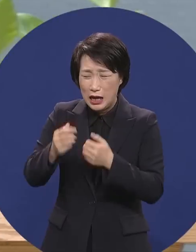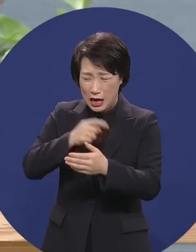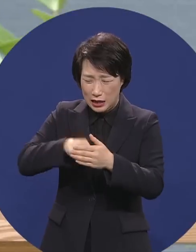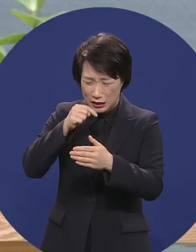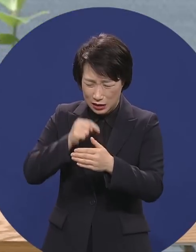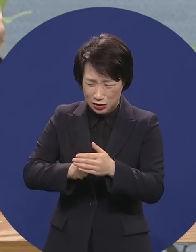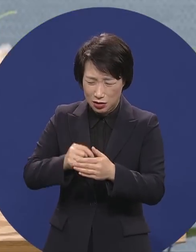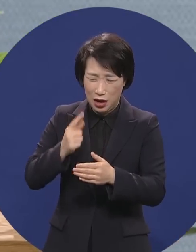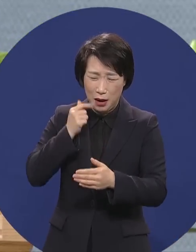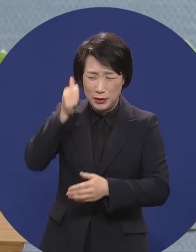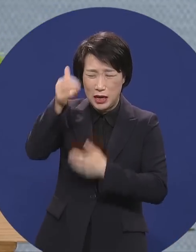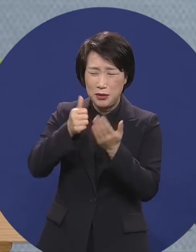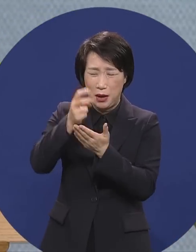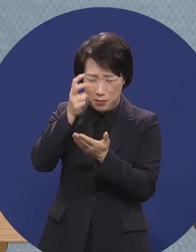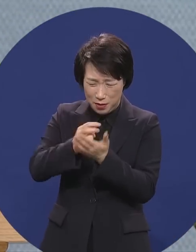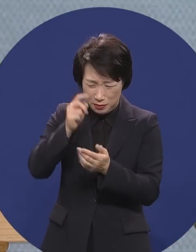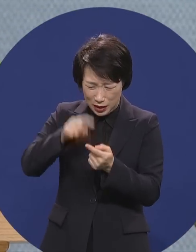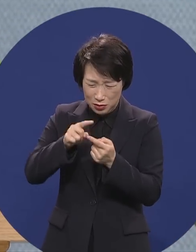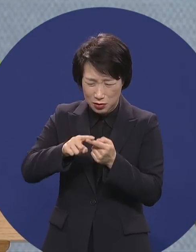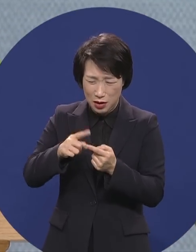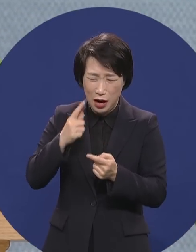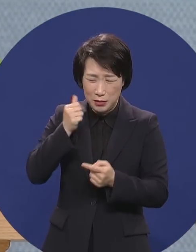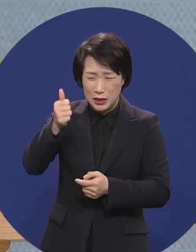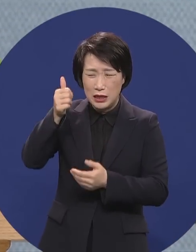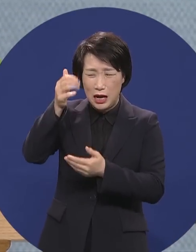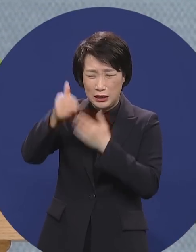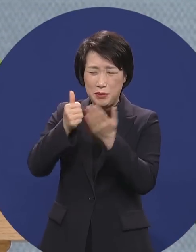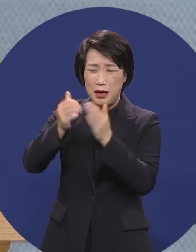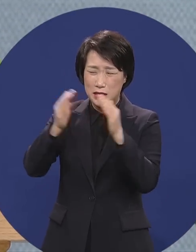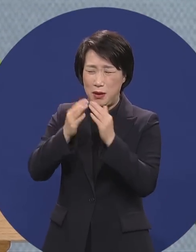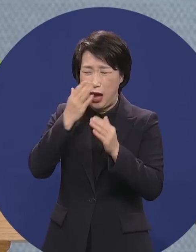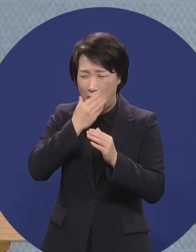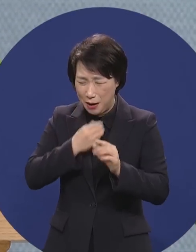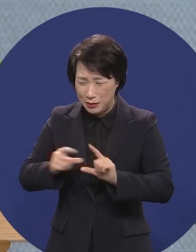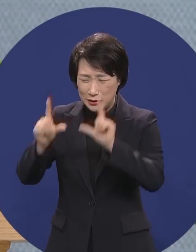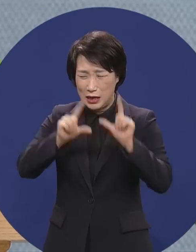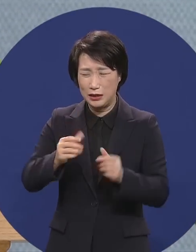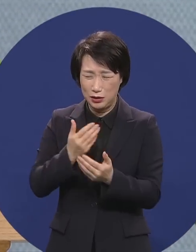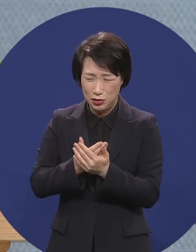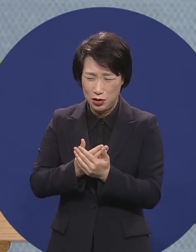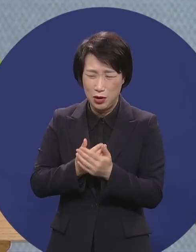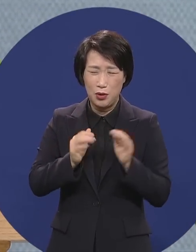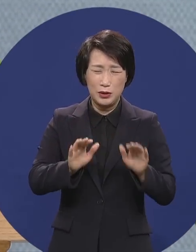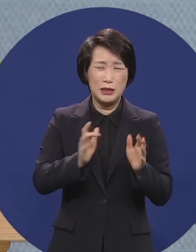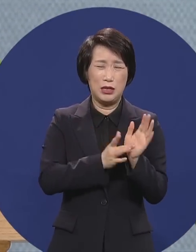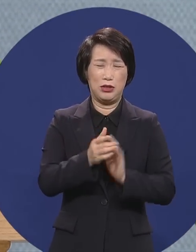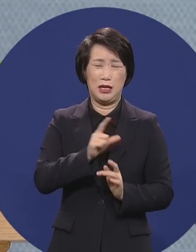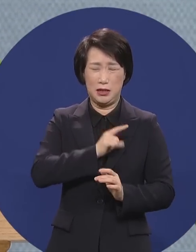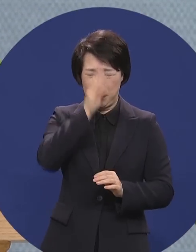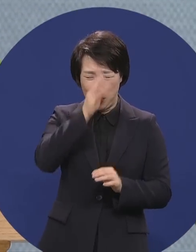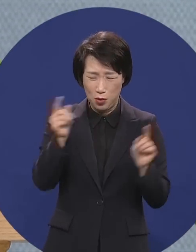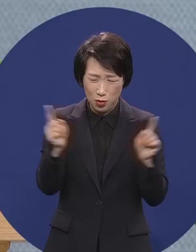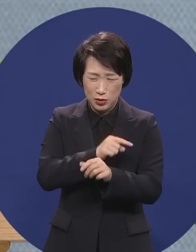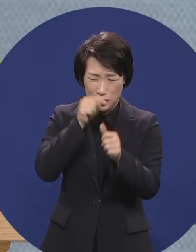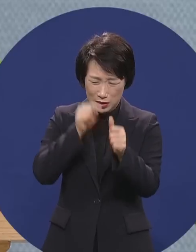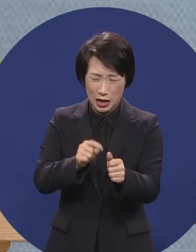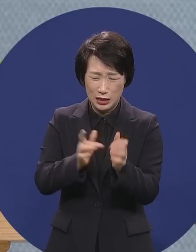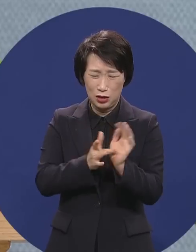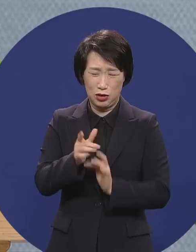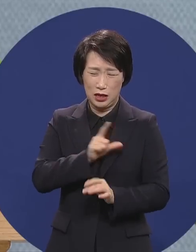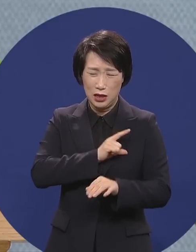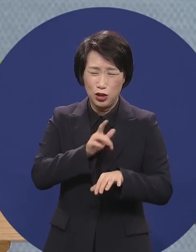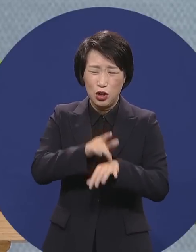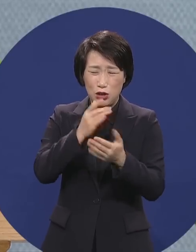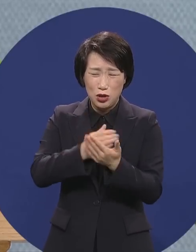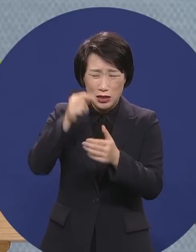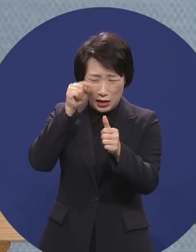안에서 아버지의 법대로 아버지 집에서 행복하게 하옵소서. 내 이름으로 병 고쳐라. 내 이름으로